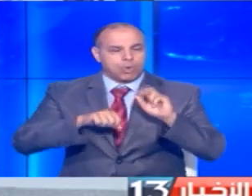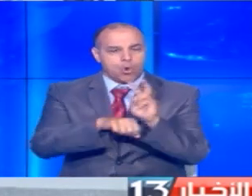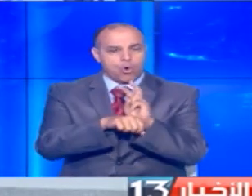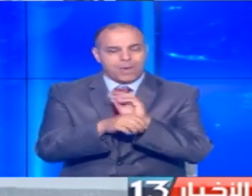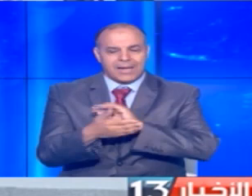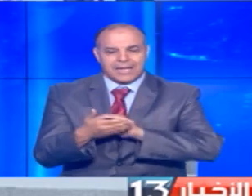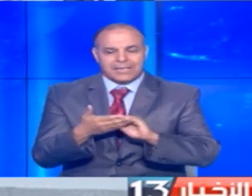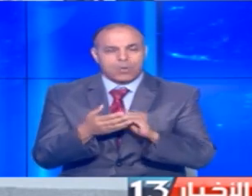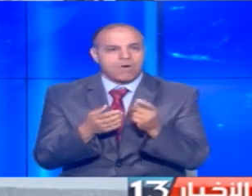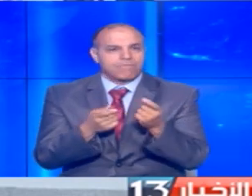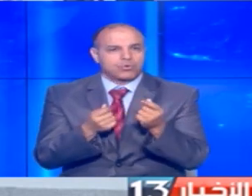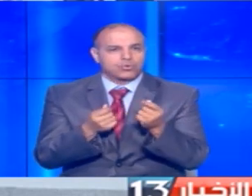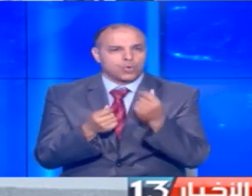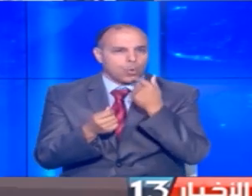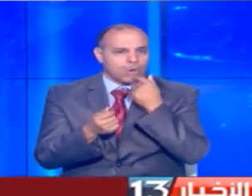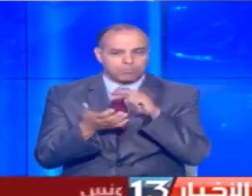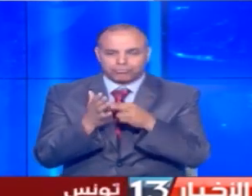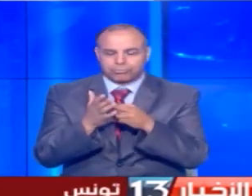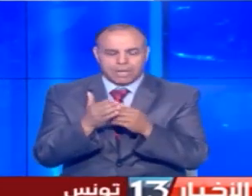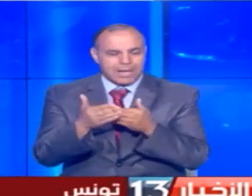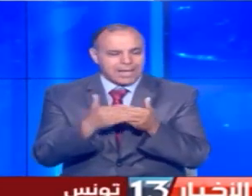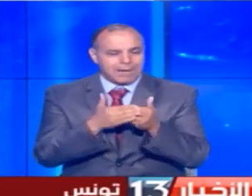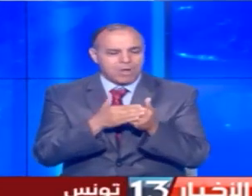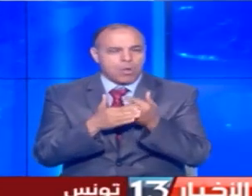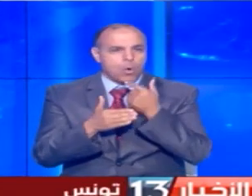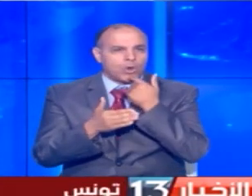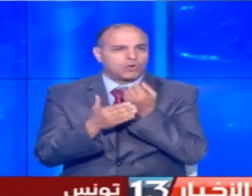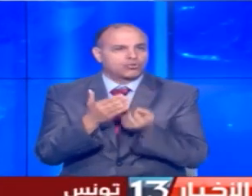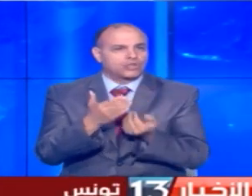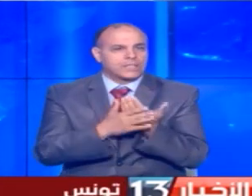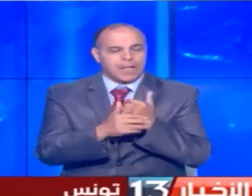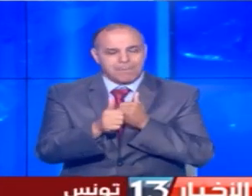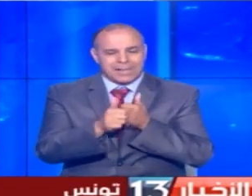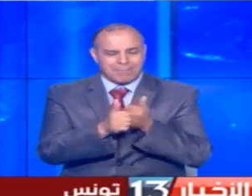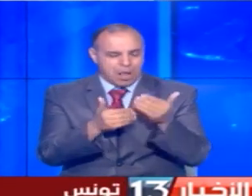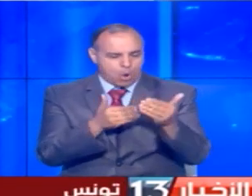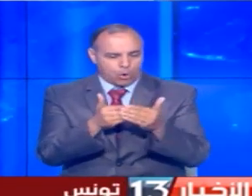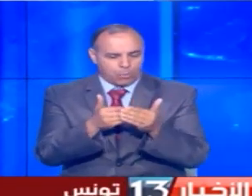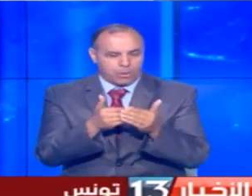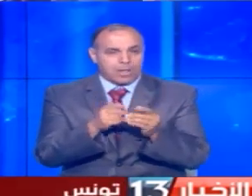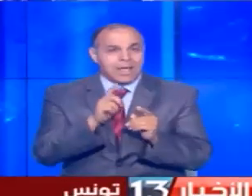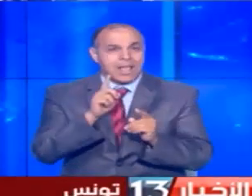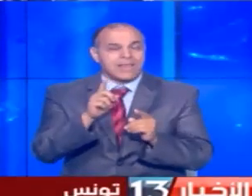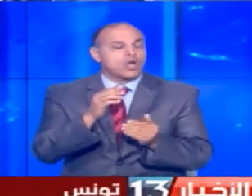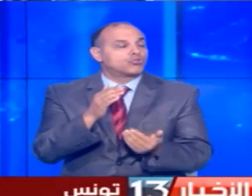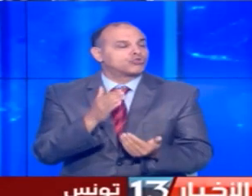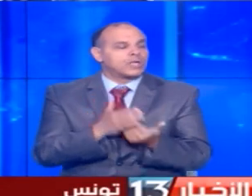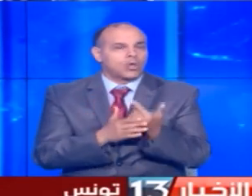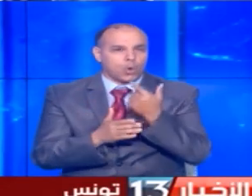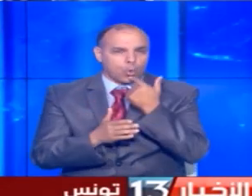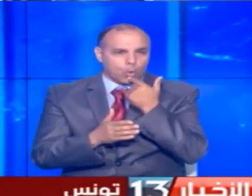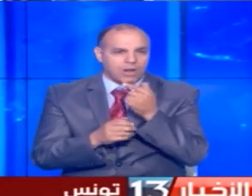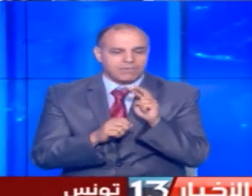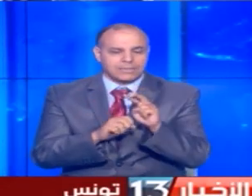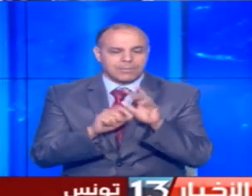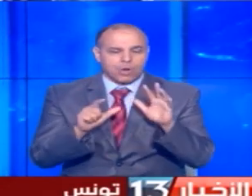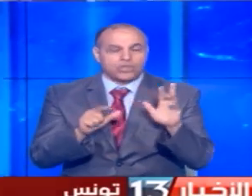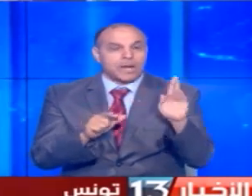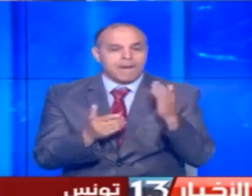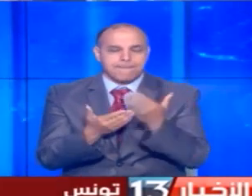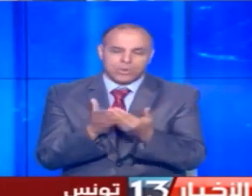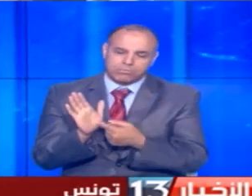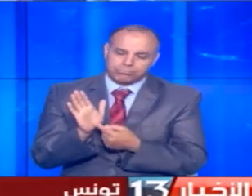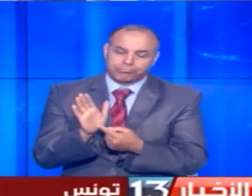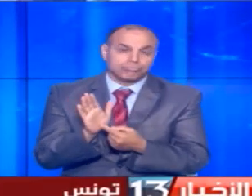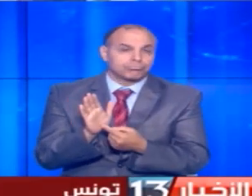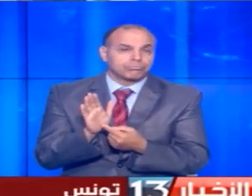الإدارية والمالية الطور الثاني من المقاربة الرقابية الجديدة متابعة القرب. المرحلة الجديدة ستشمل 27 تقريرا تهم